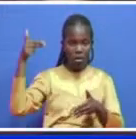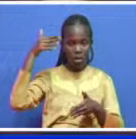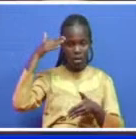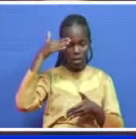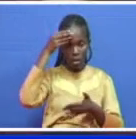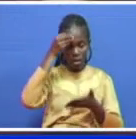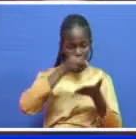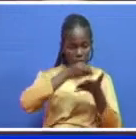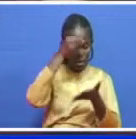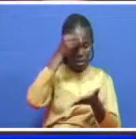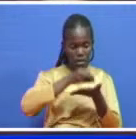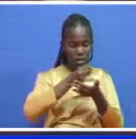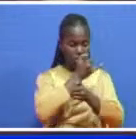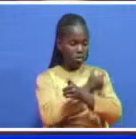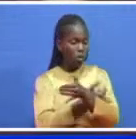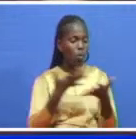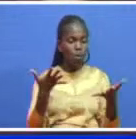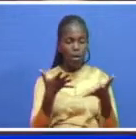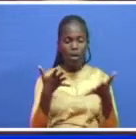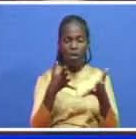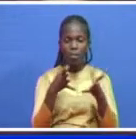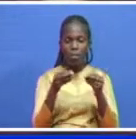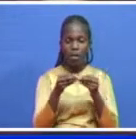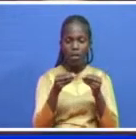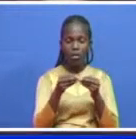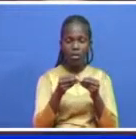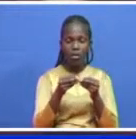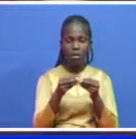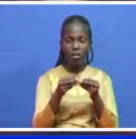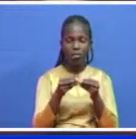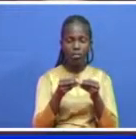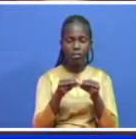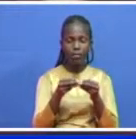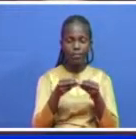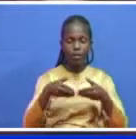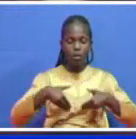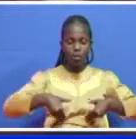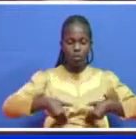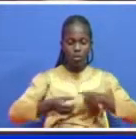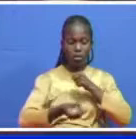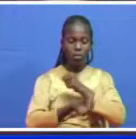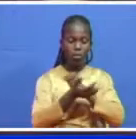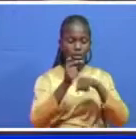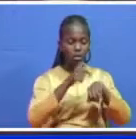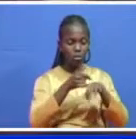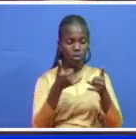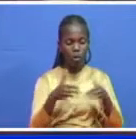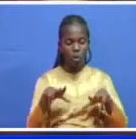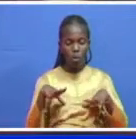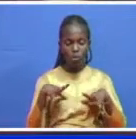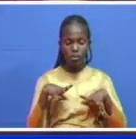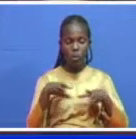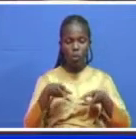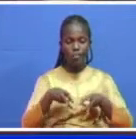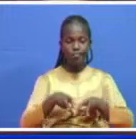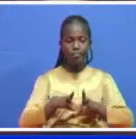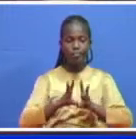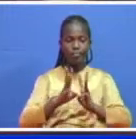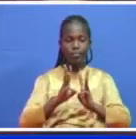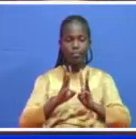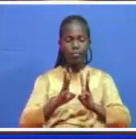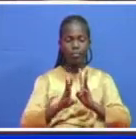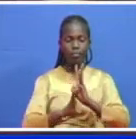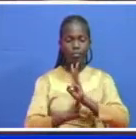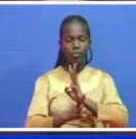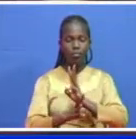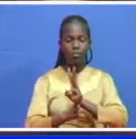learning institutions vala mumbani ya chadini cha kuta amwika ibinda ye ya masikuku tanzia siya kumomi siya